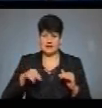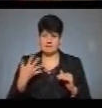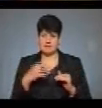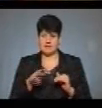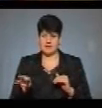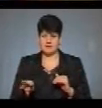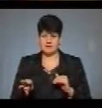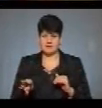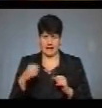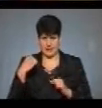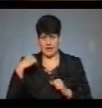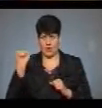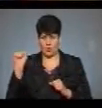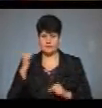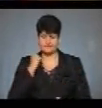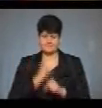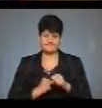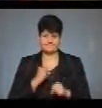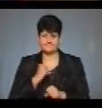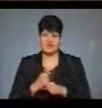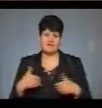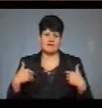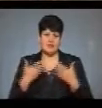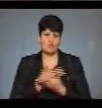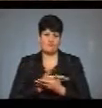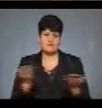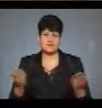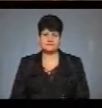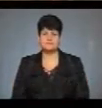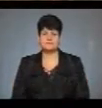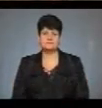метрів. Рекорд встановлено! Вітаємо всіх!